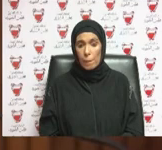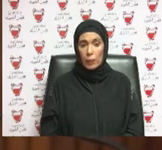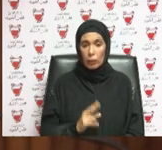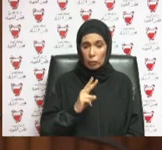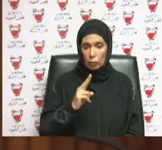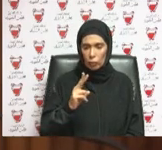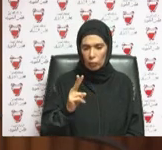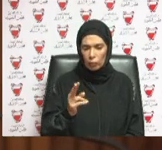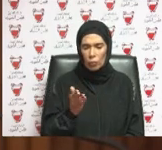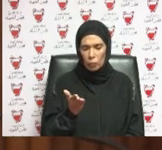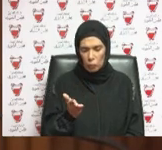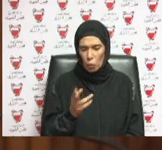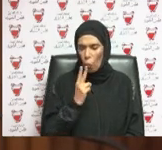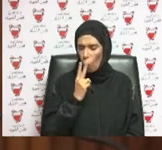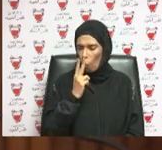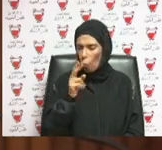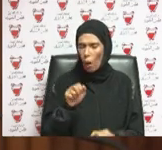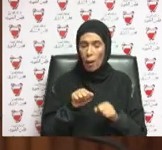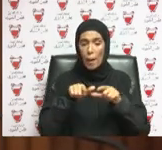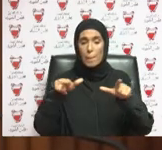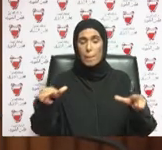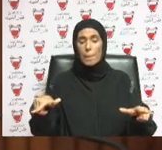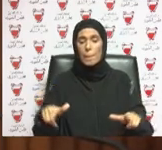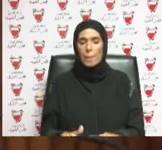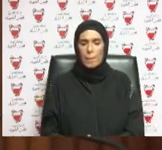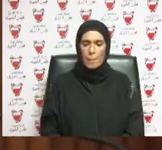من واقع ملموس، كيف لا